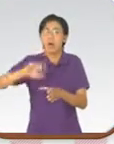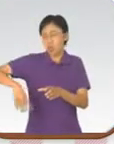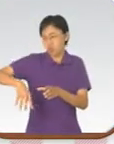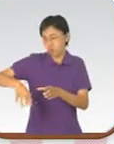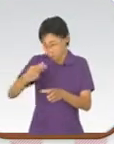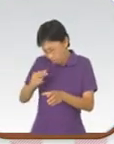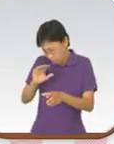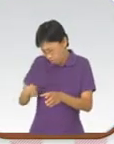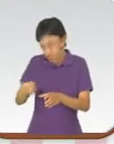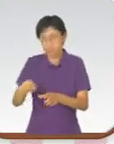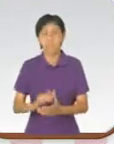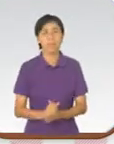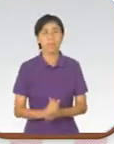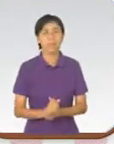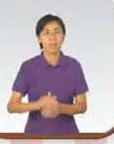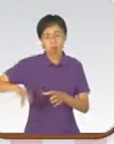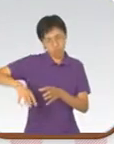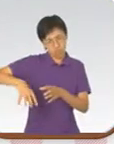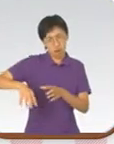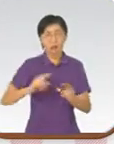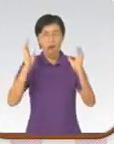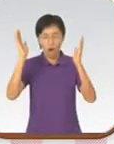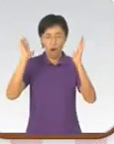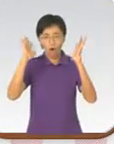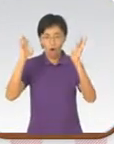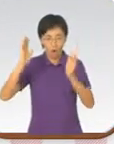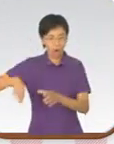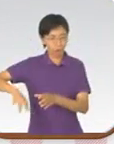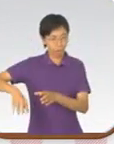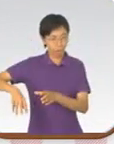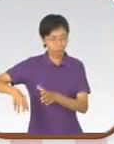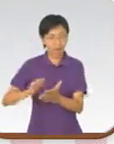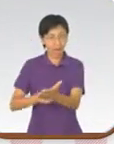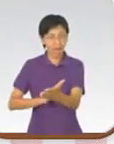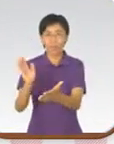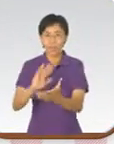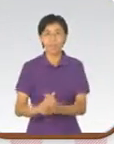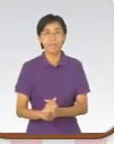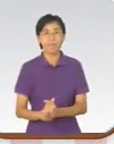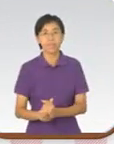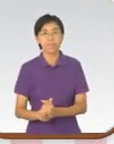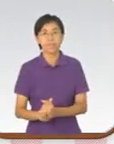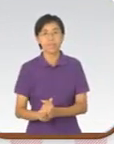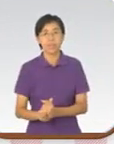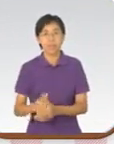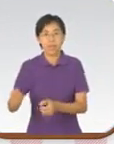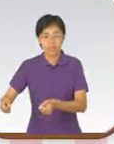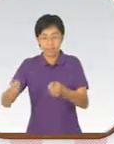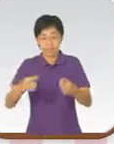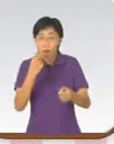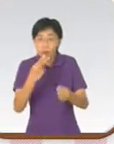ไงครับ เวลาตีอย่าคุยเพลินนะคะเดี๋ยวจะทำให้ดูก่อนว่าแค่ไหนถึงจะเรียกว่าได้ที